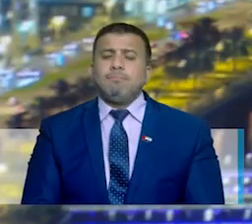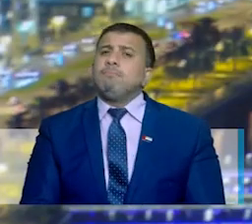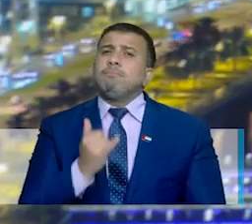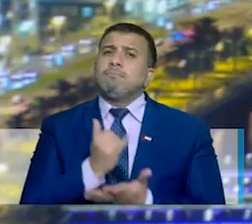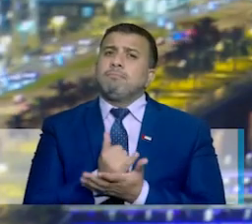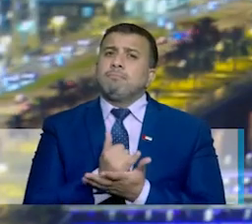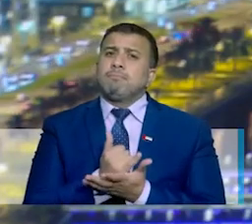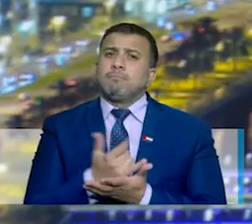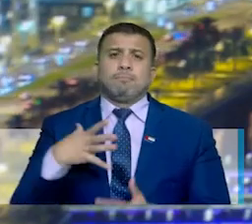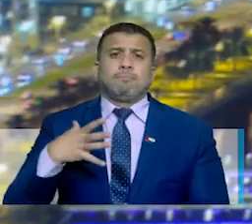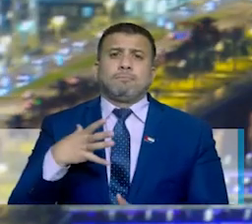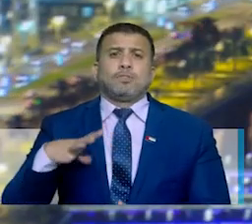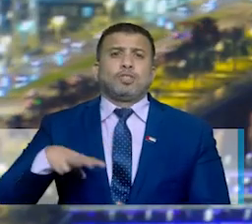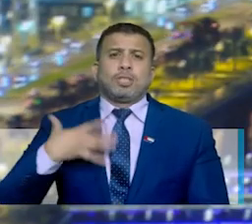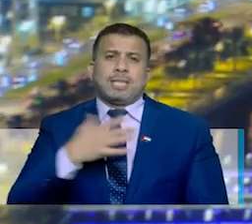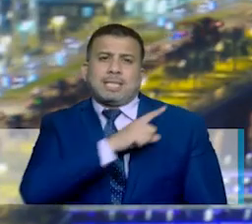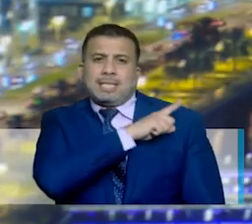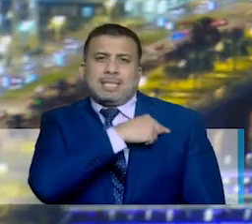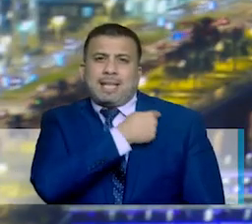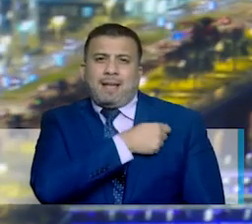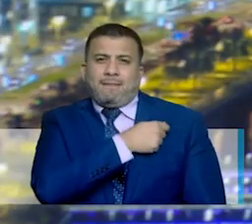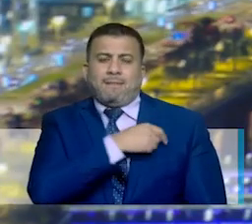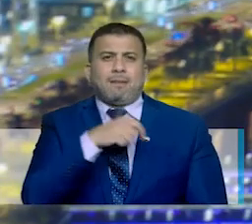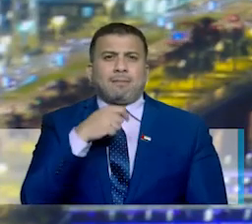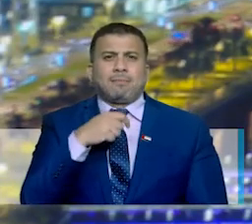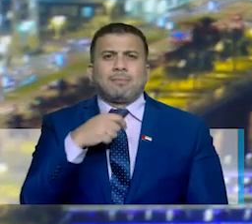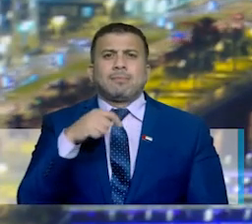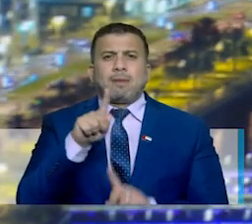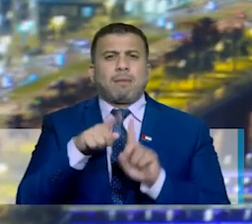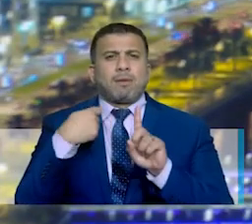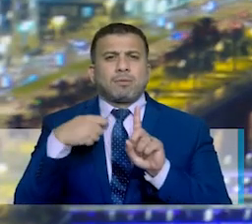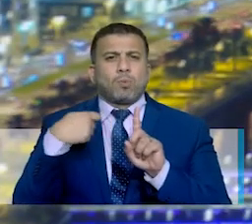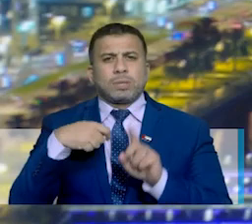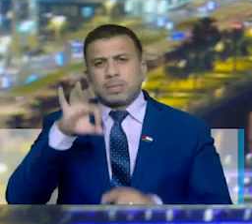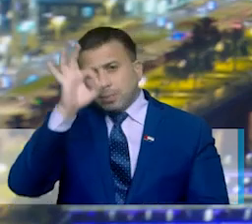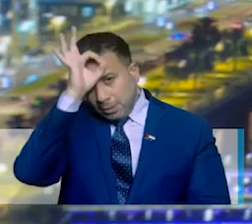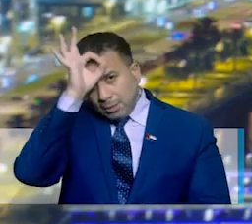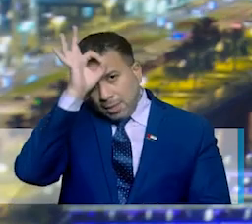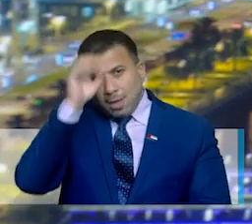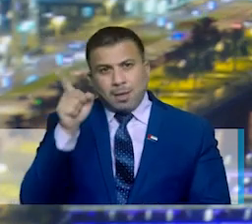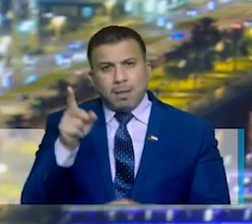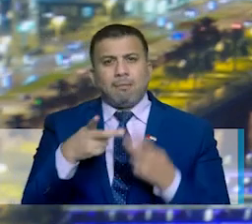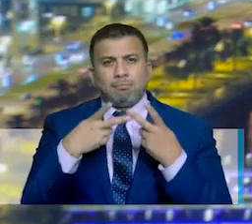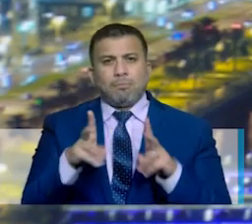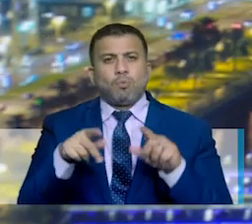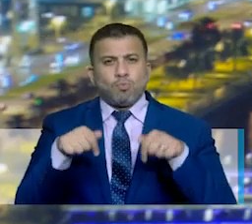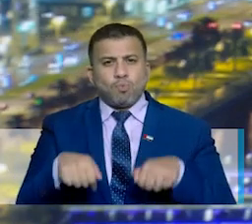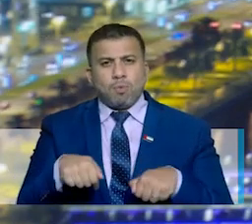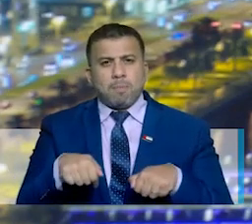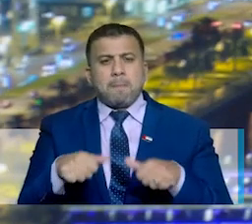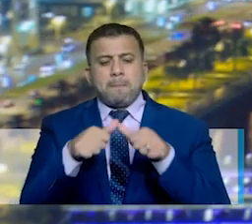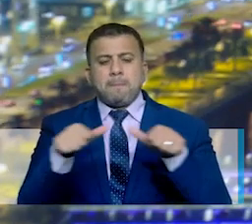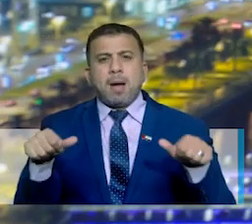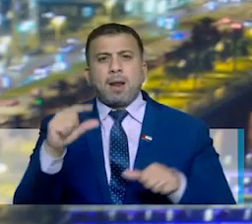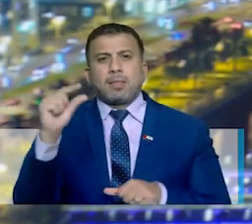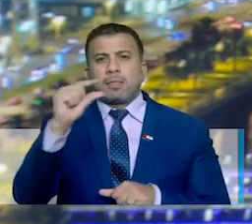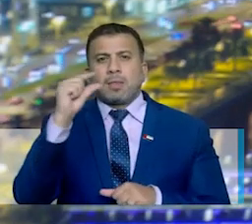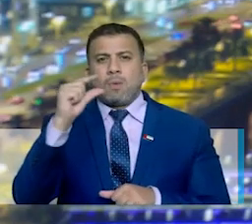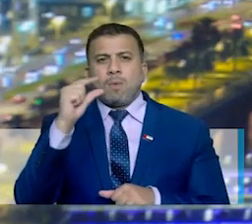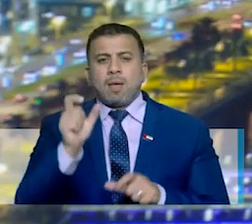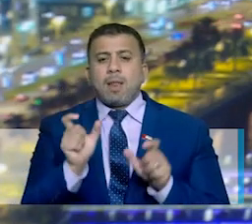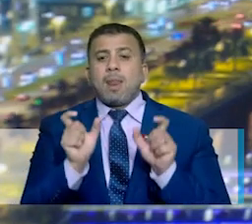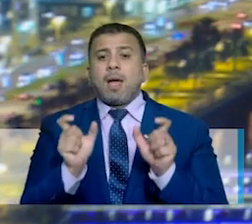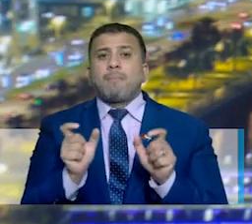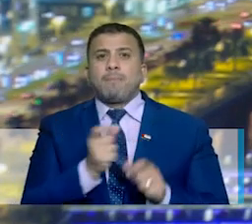تحت رعاية الفريق سمو الشيخ سيف بن زايد آل نهيان نائب رئيس مجلس الوزراء ووزير الداخلية، انطلقت اليوم